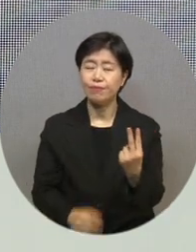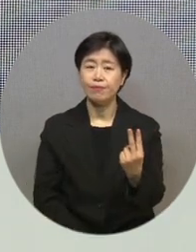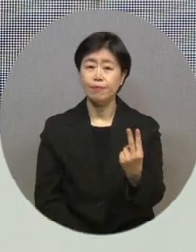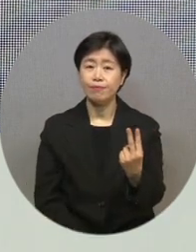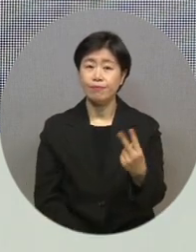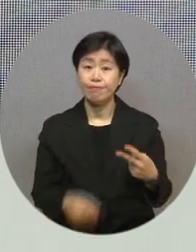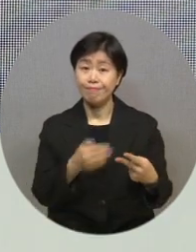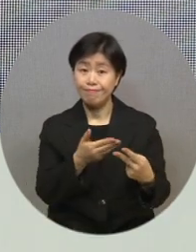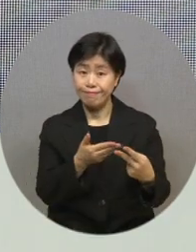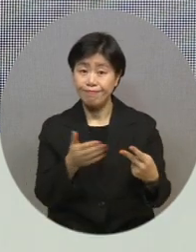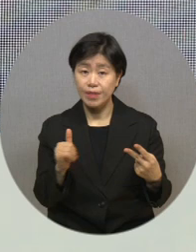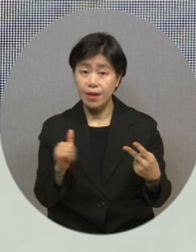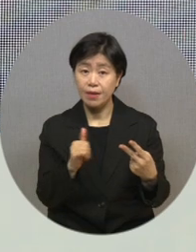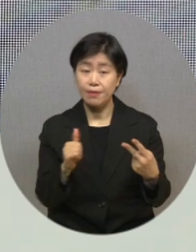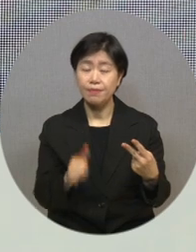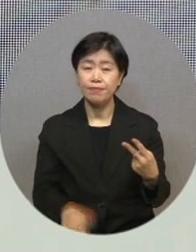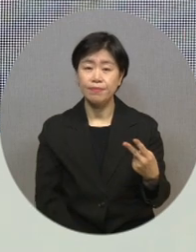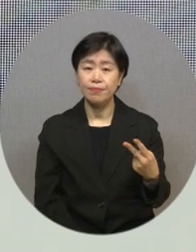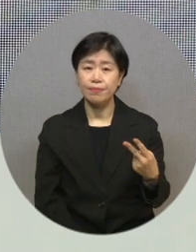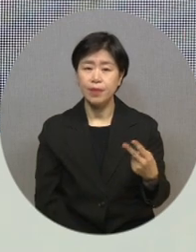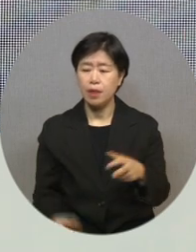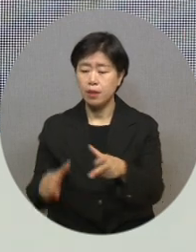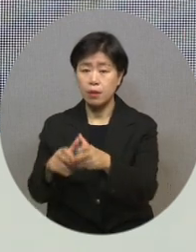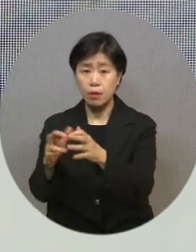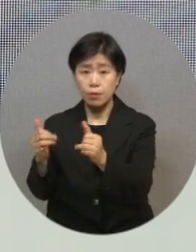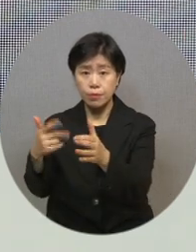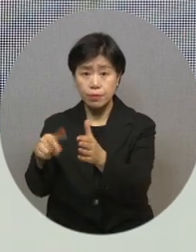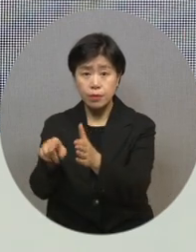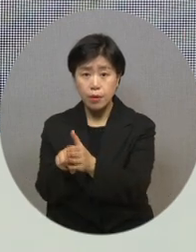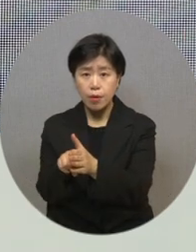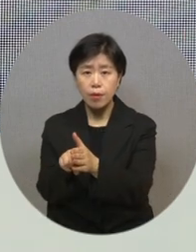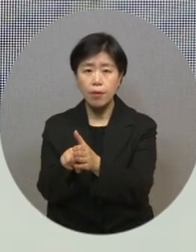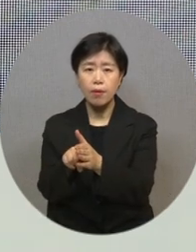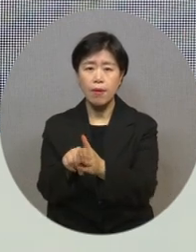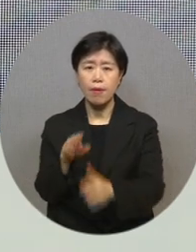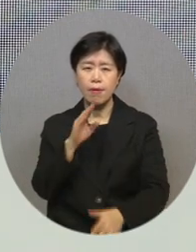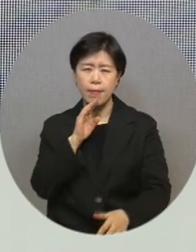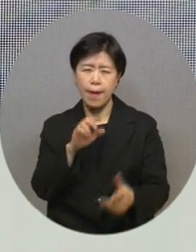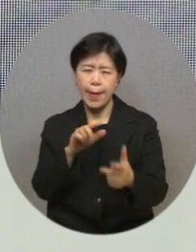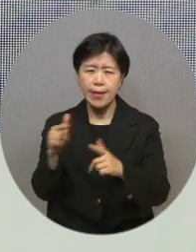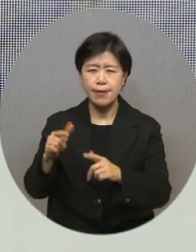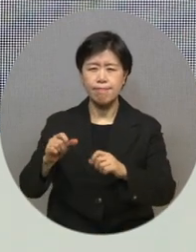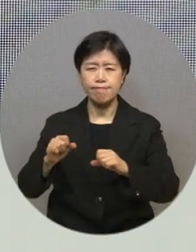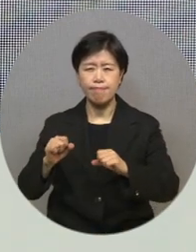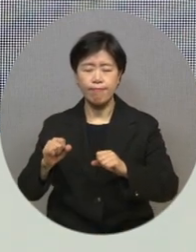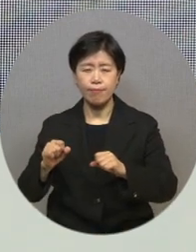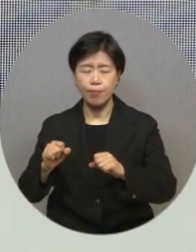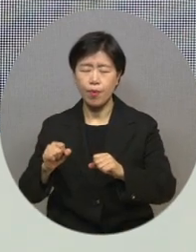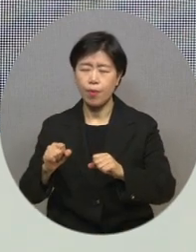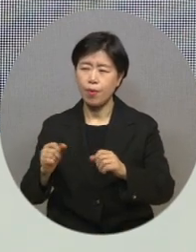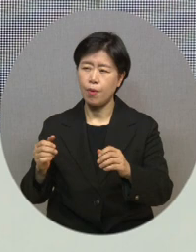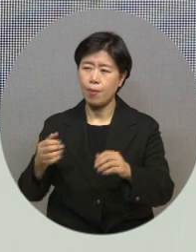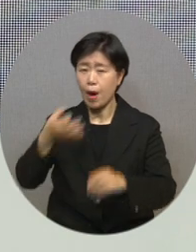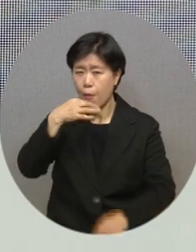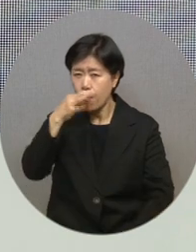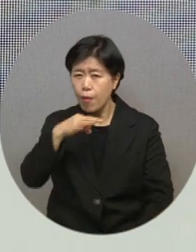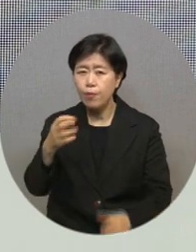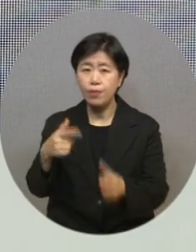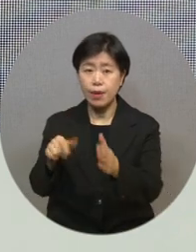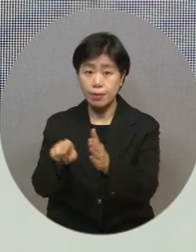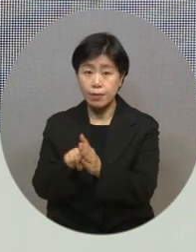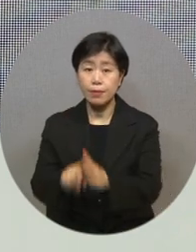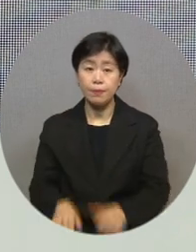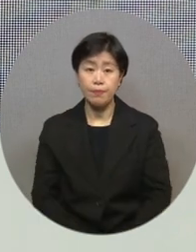두 분은 장애인을 위해서 뭔가 큰 일을 해보겠다고 조직